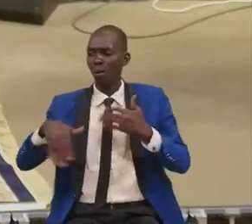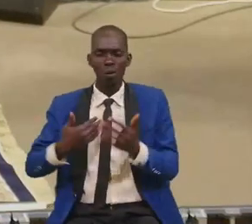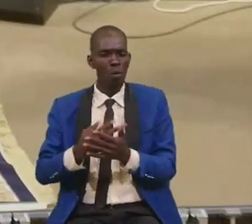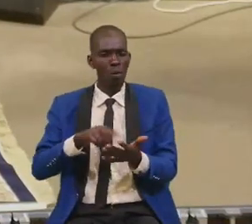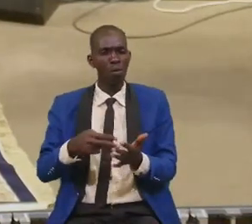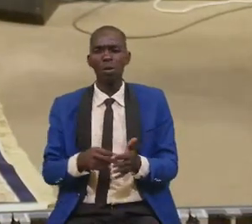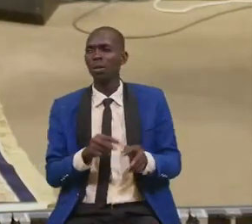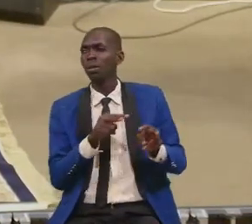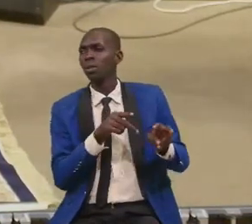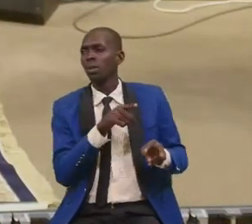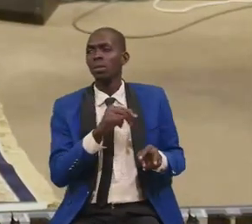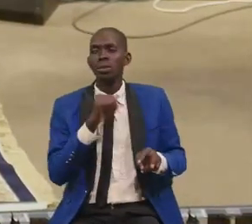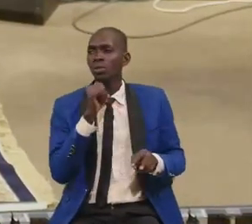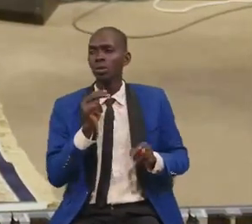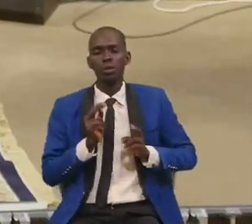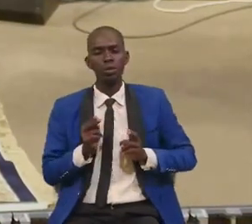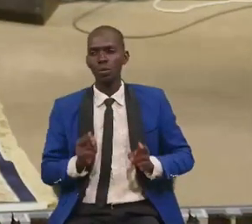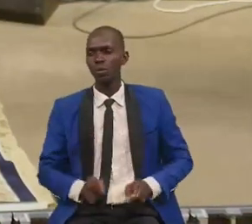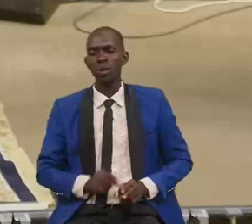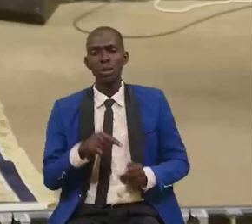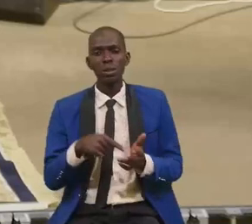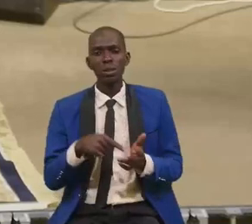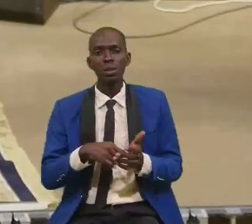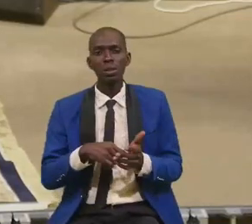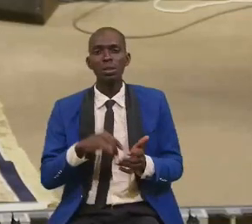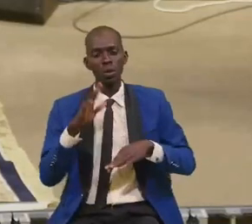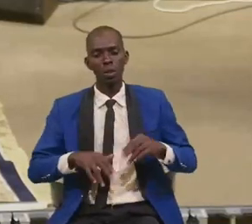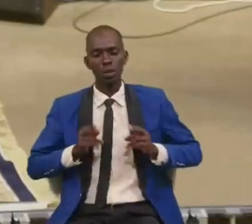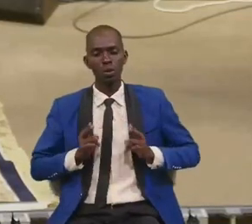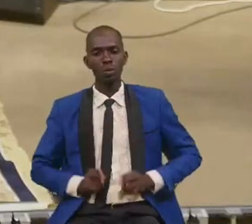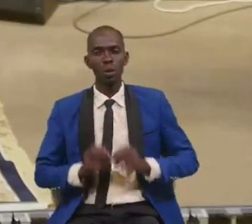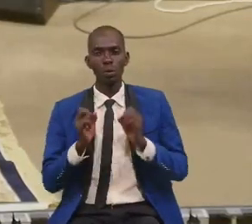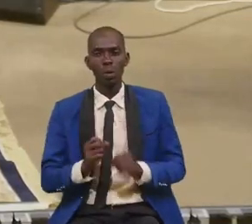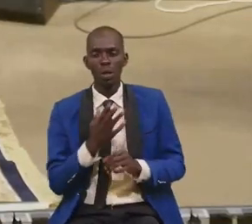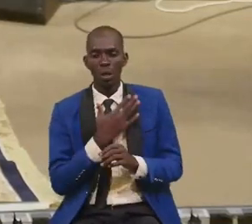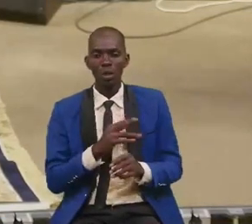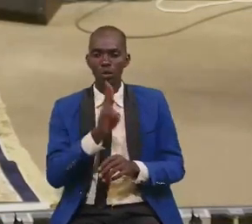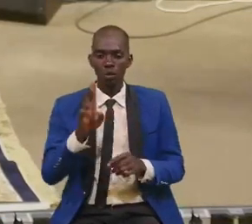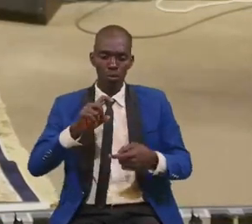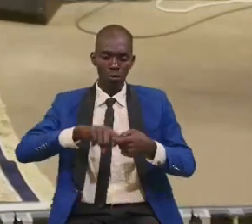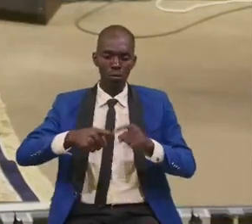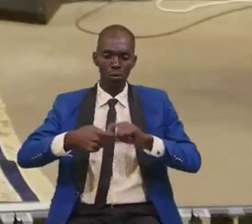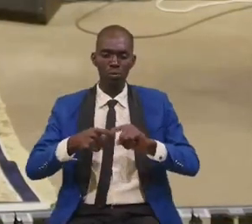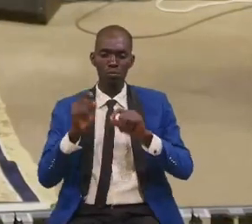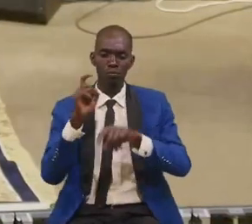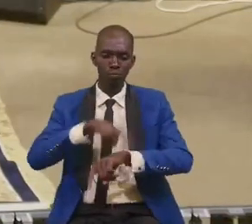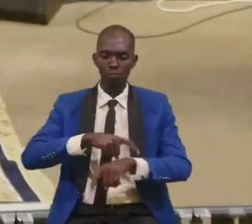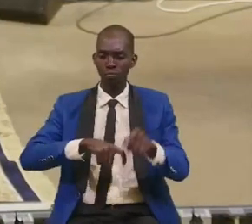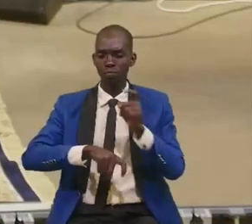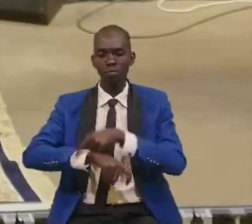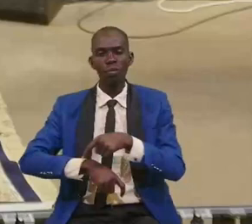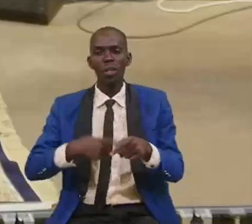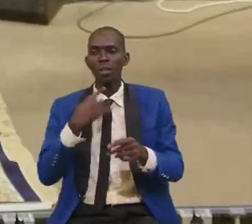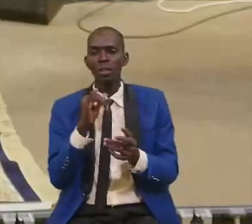pas un esprit humain. C'est super humain. Et il enchaîne. Pour qu'il ne puisse